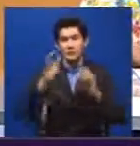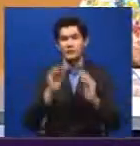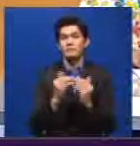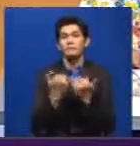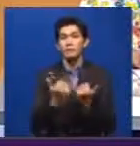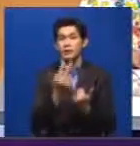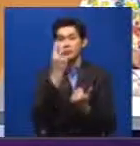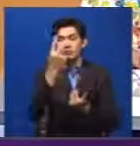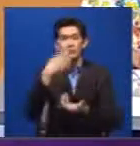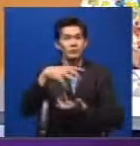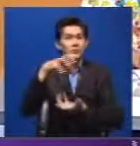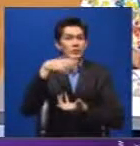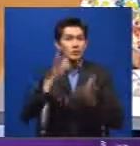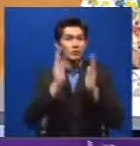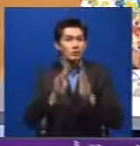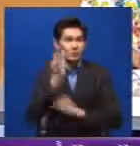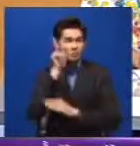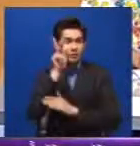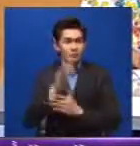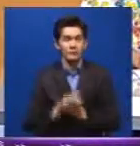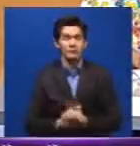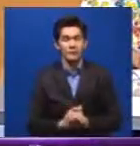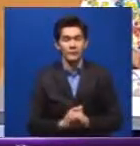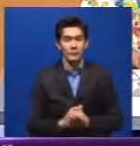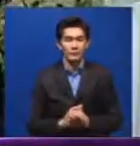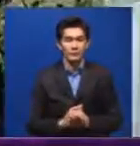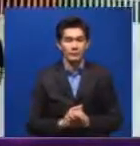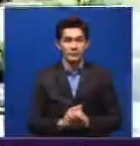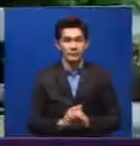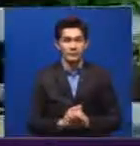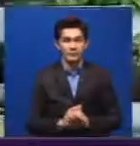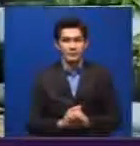ะติดตามได้จากรายงานของคุณดิษวัตรครุฑน่วมค่ะ